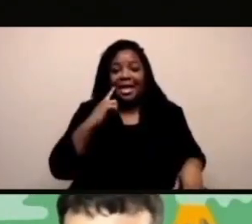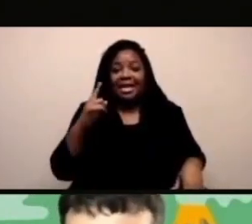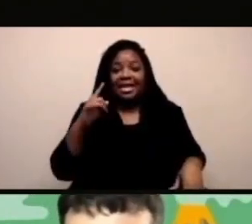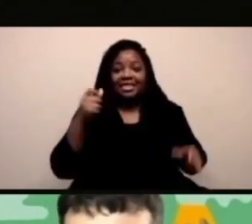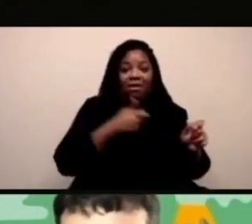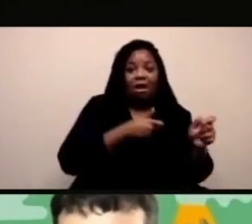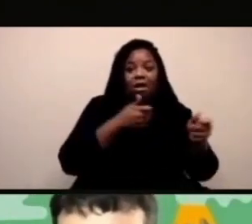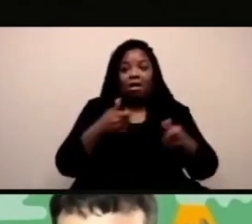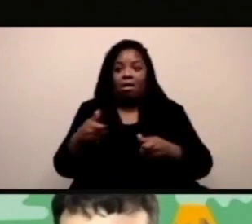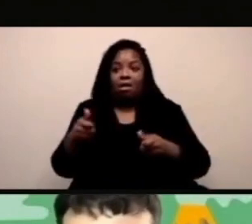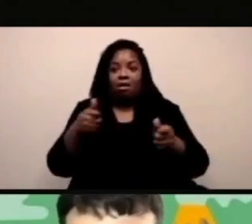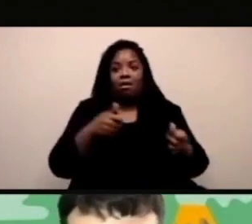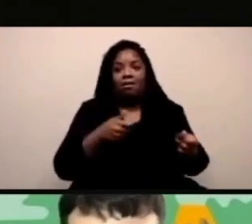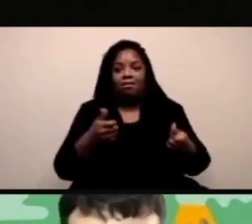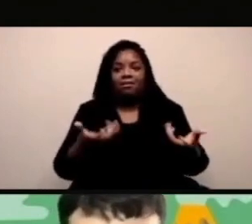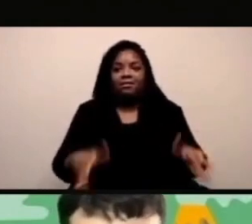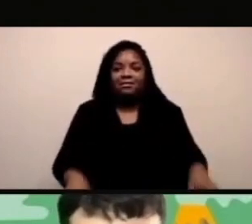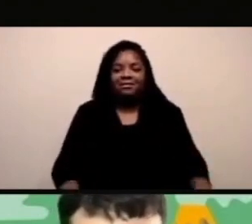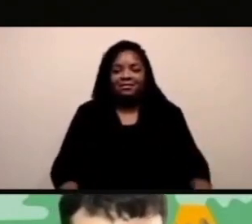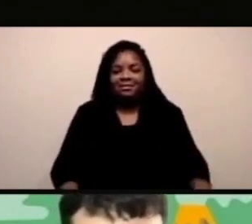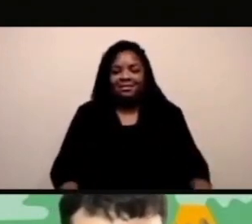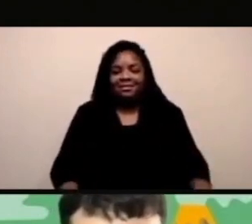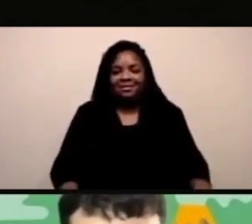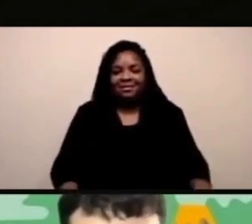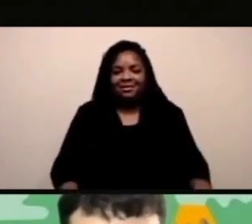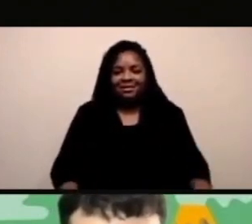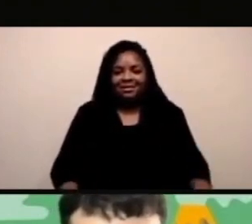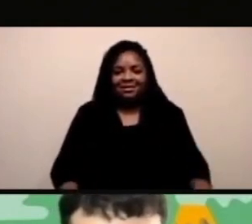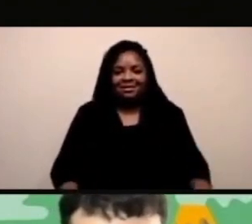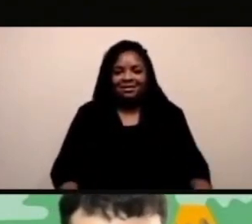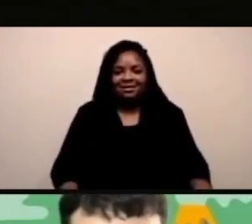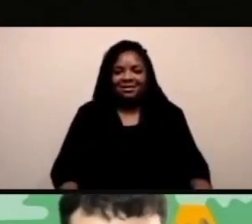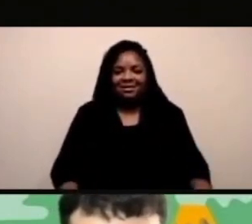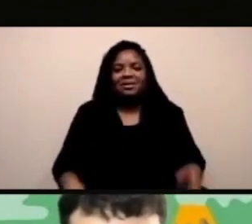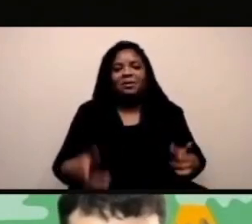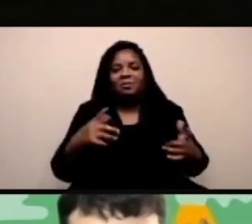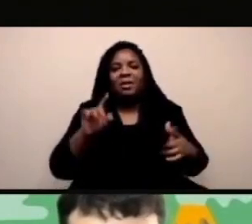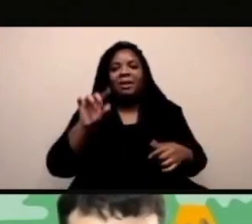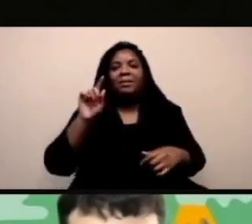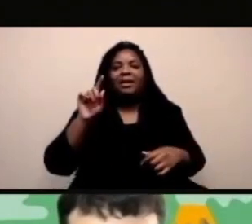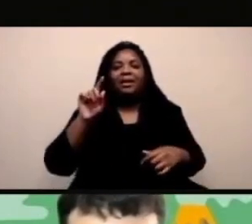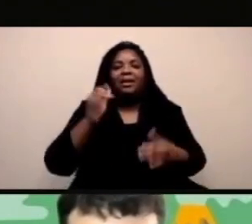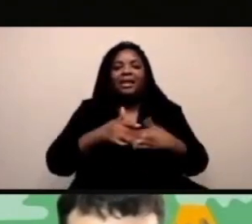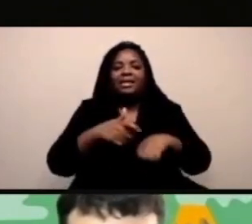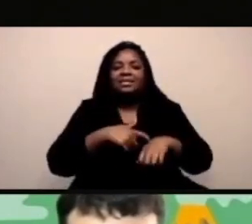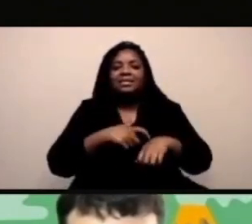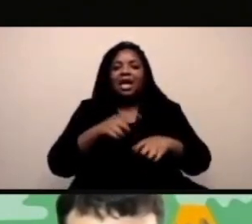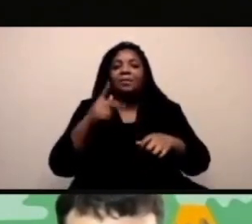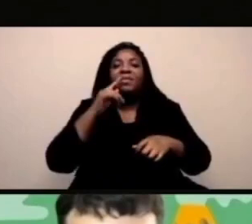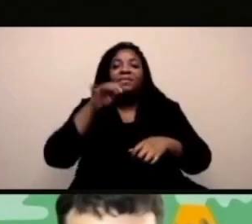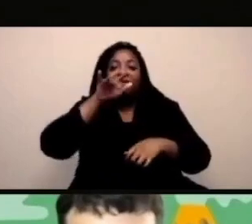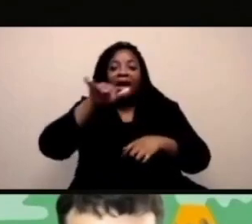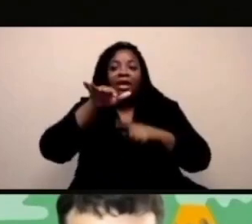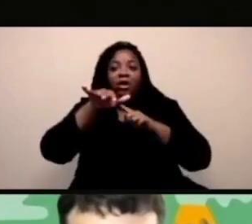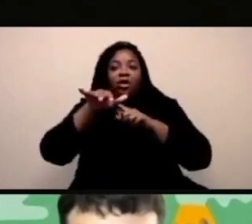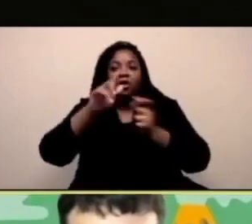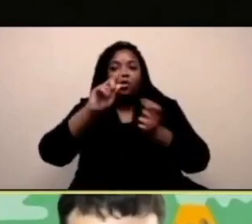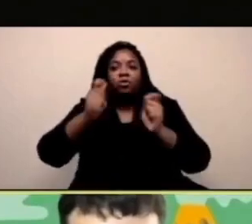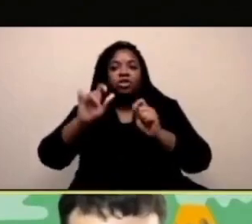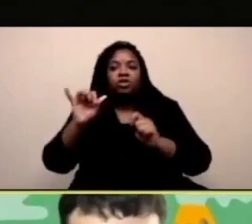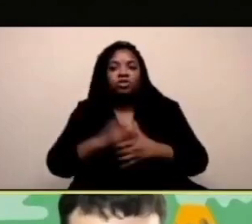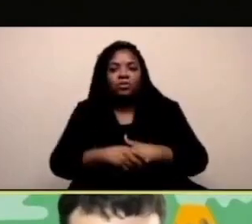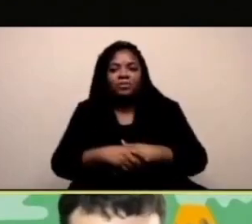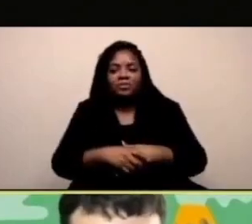後ドラゴンはあとあらかじめできあがっているだとコスチュームを使いましたで僕の顔を